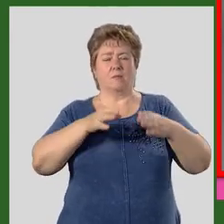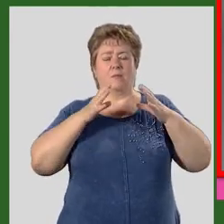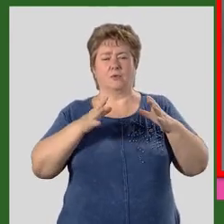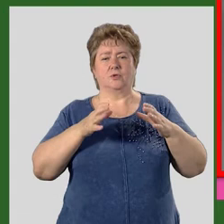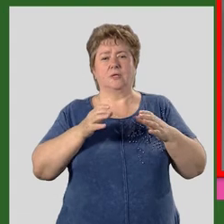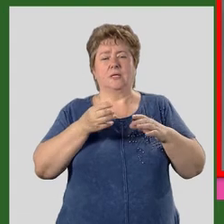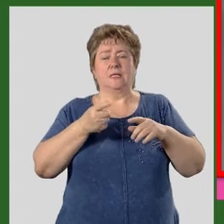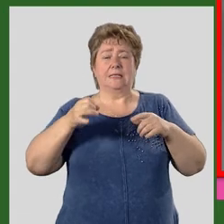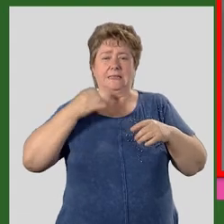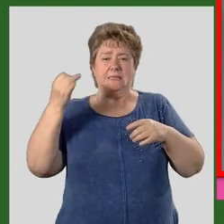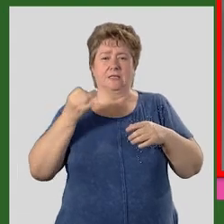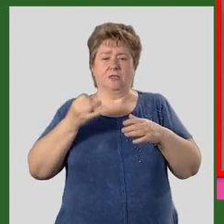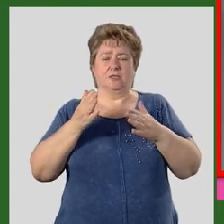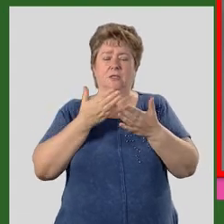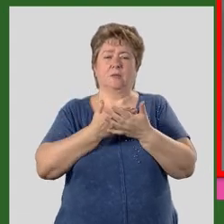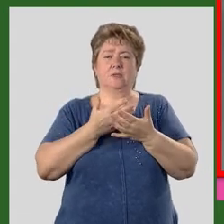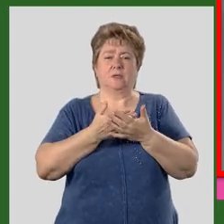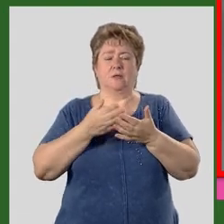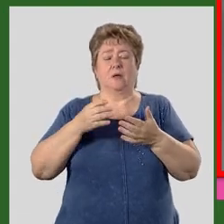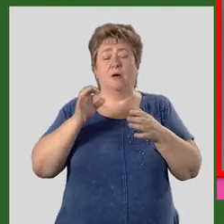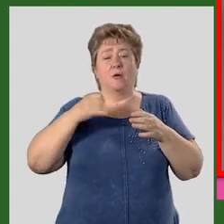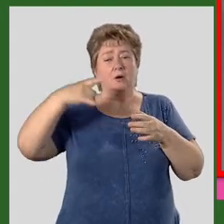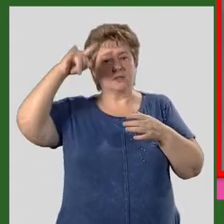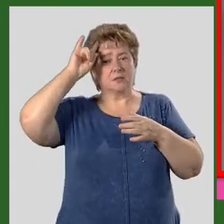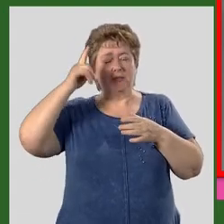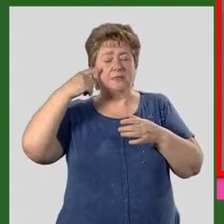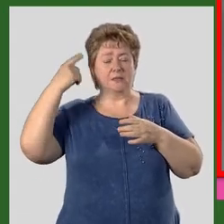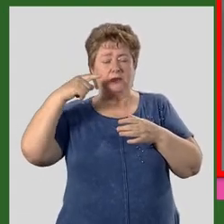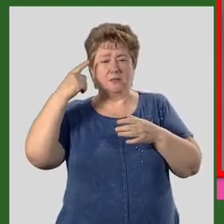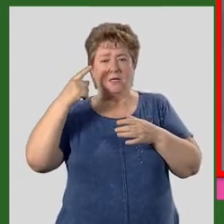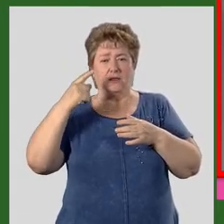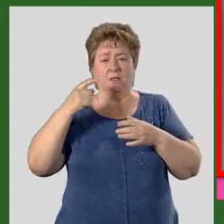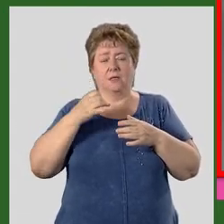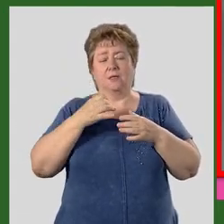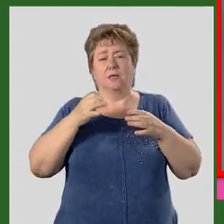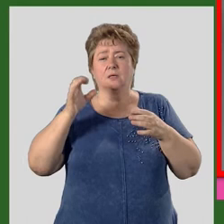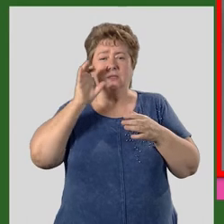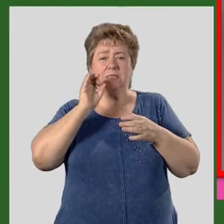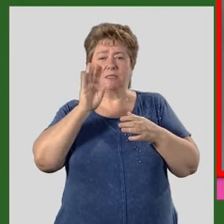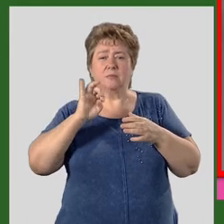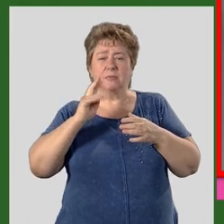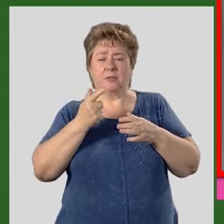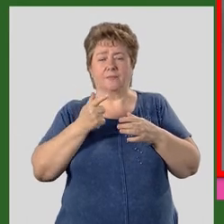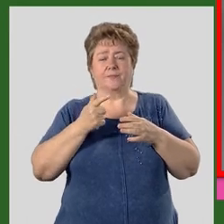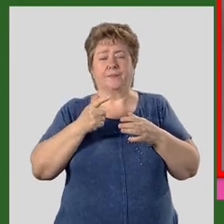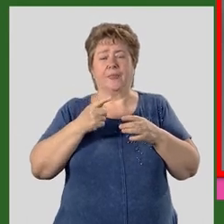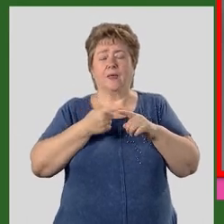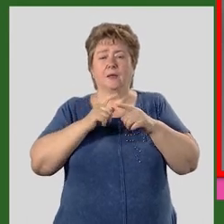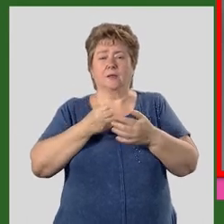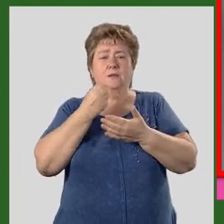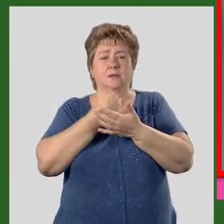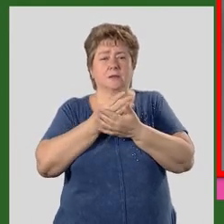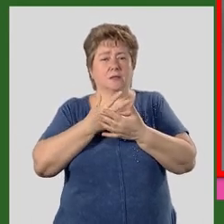большой этнографический материал о Казахстане, Кыргызстане и о Сибири. За эти